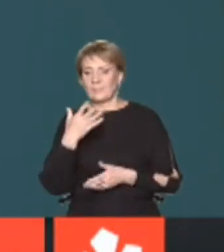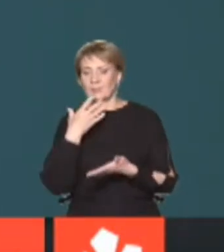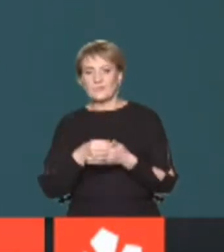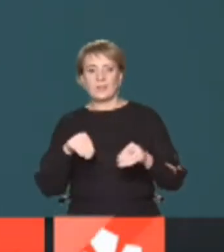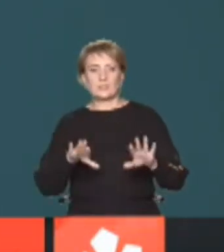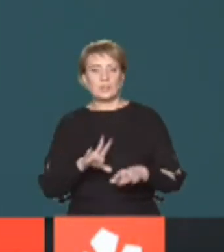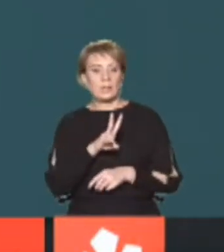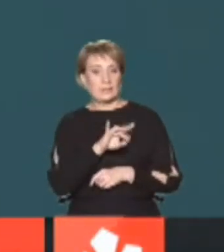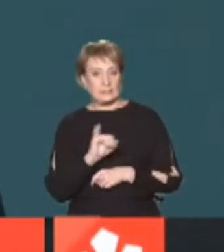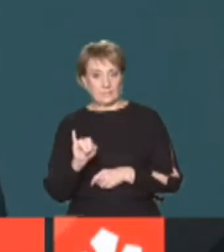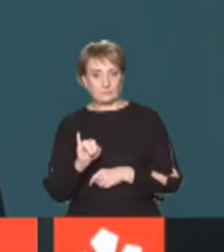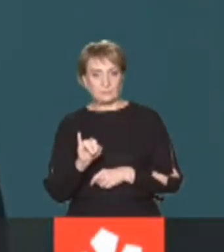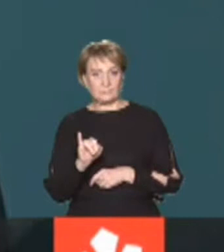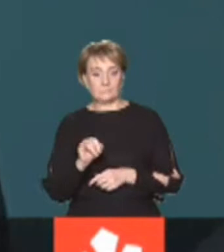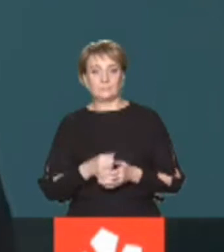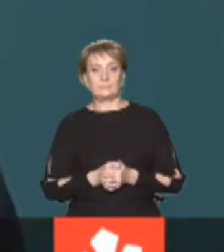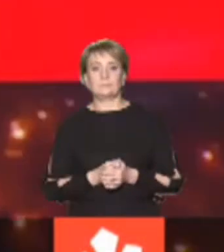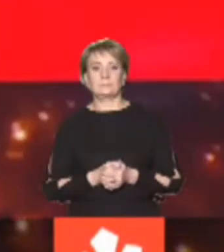Ні.